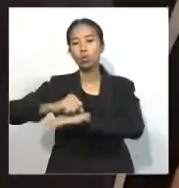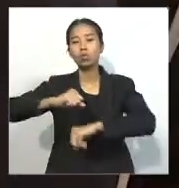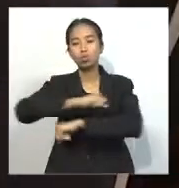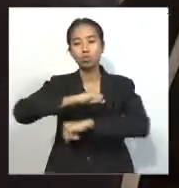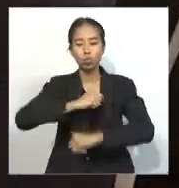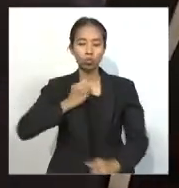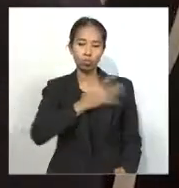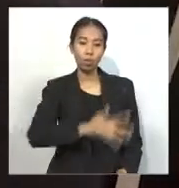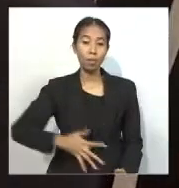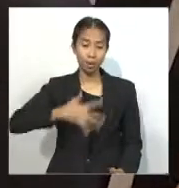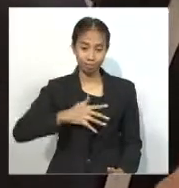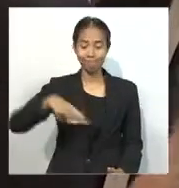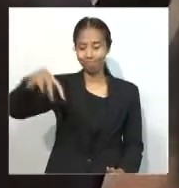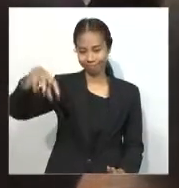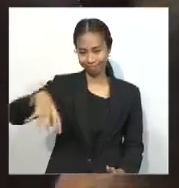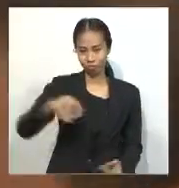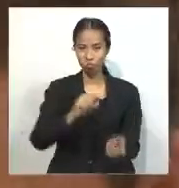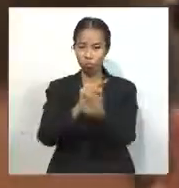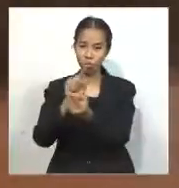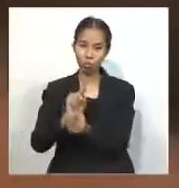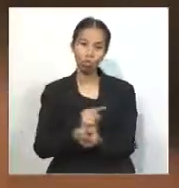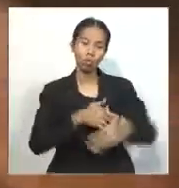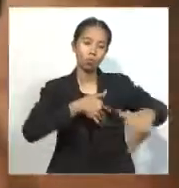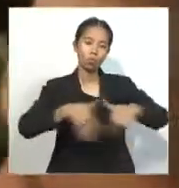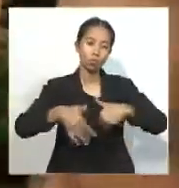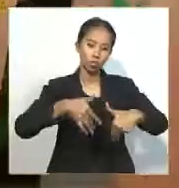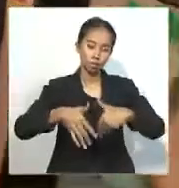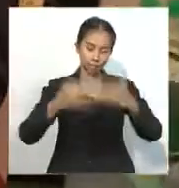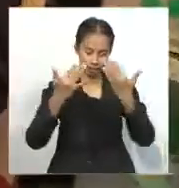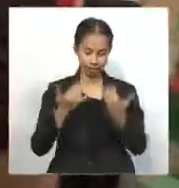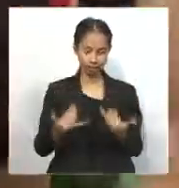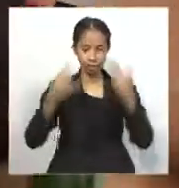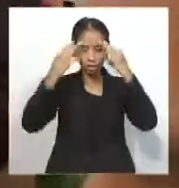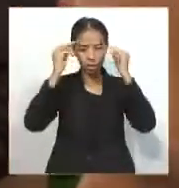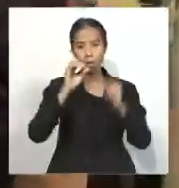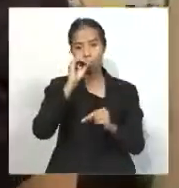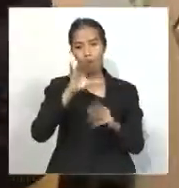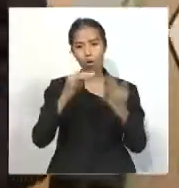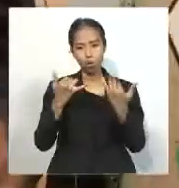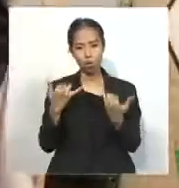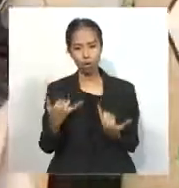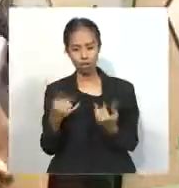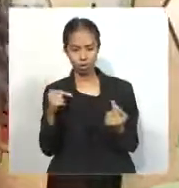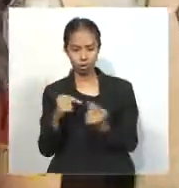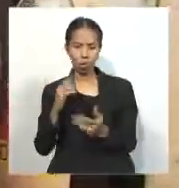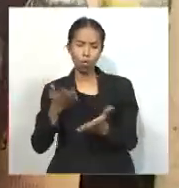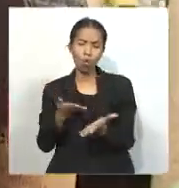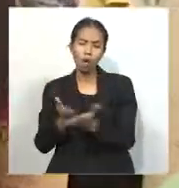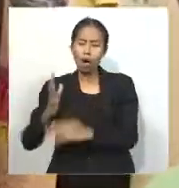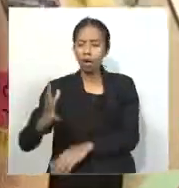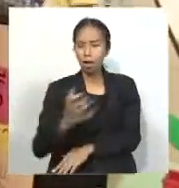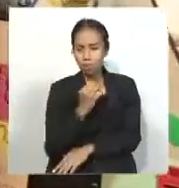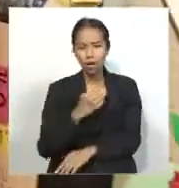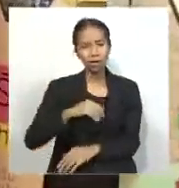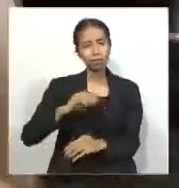กับประชาชนชาวจังหวัดสมุทรปราการหลายพันคนโดยนายกรัฐมนตรีกล่าวว่าวันนี้ไม่ได้มาเคลื่อนไหวทางการเมืองและไ